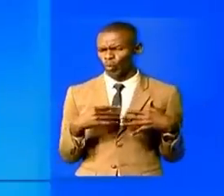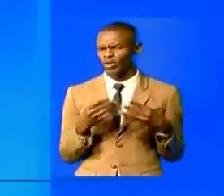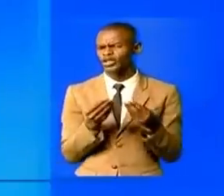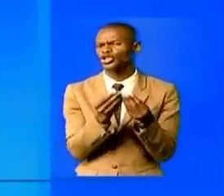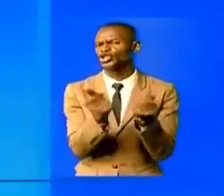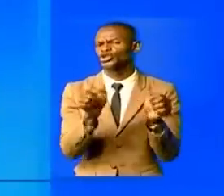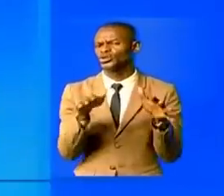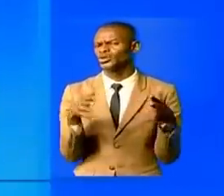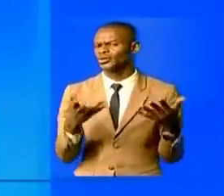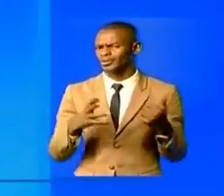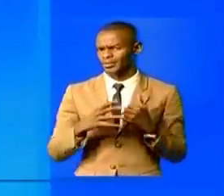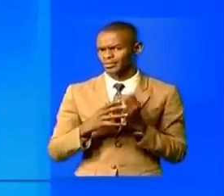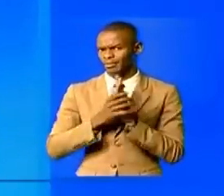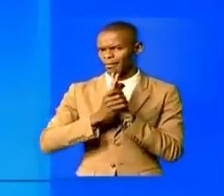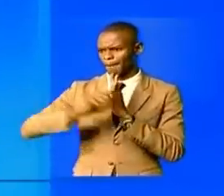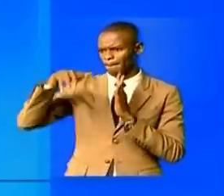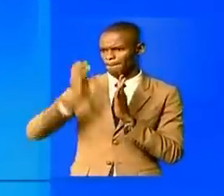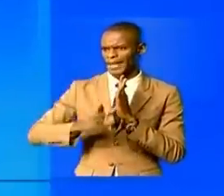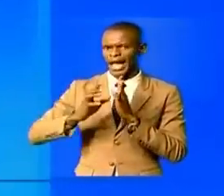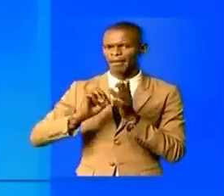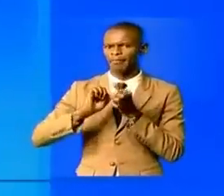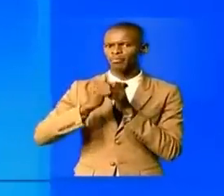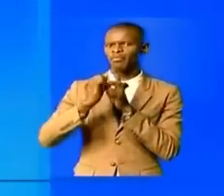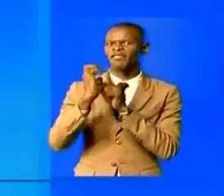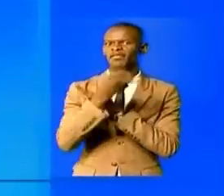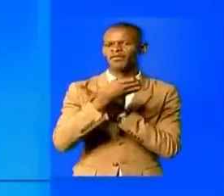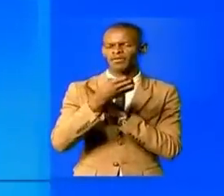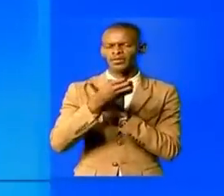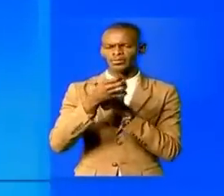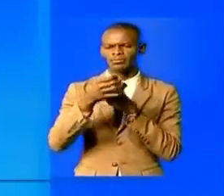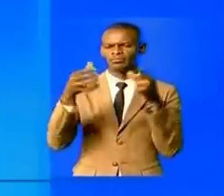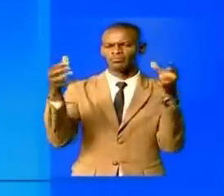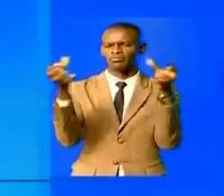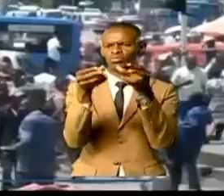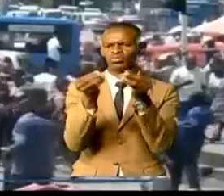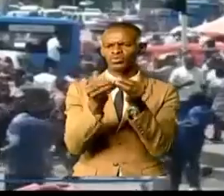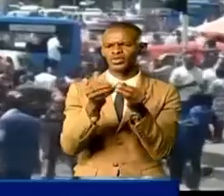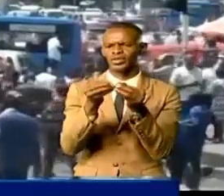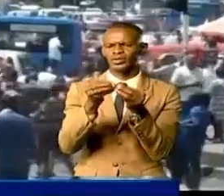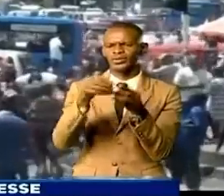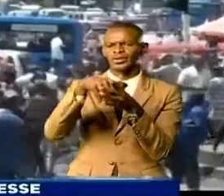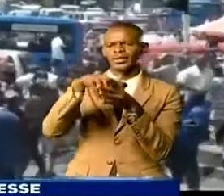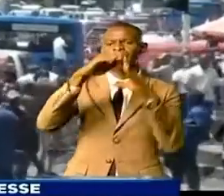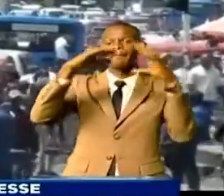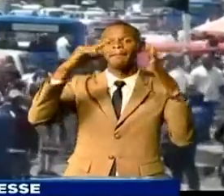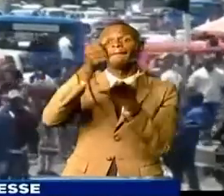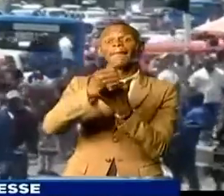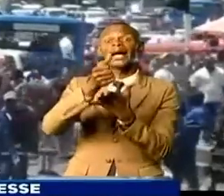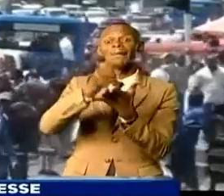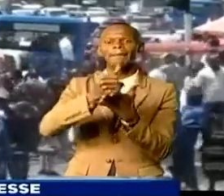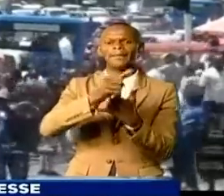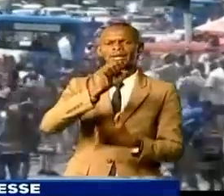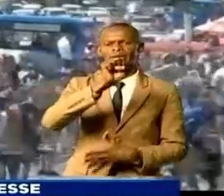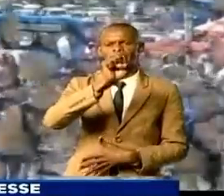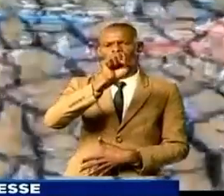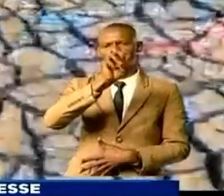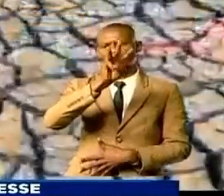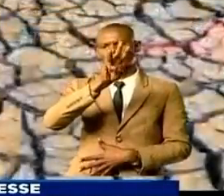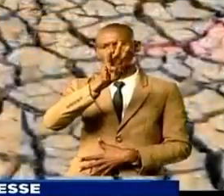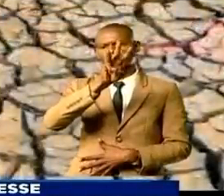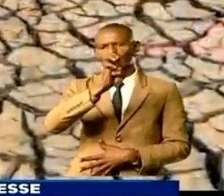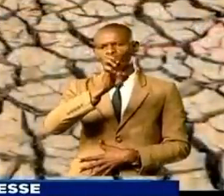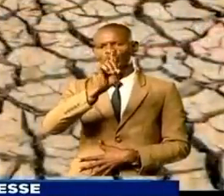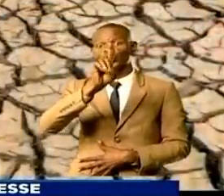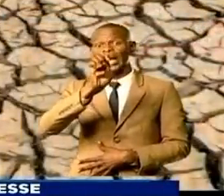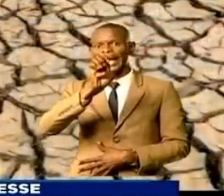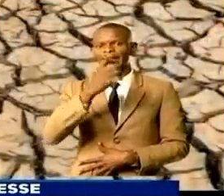en environnement ont échangé au siège de l'ambassade de la Suède. Le monde fait face à la désertification. Selon